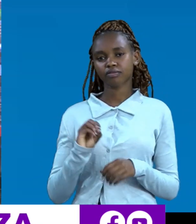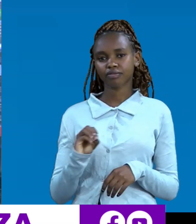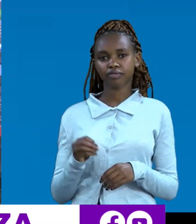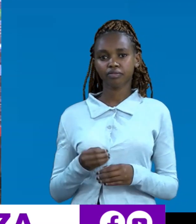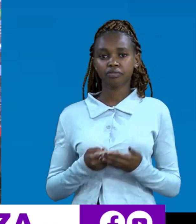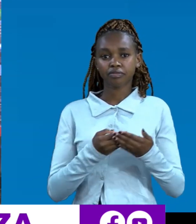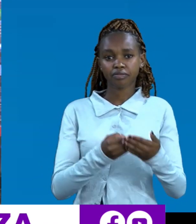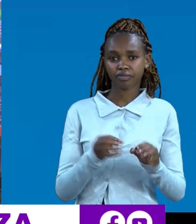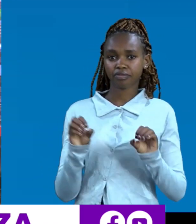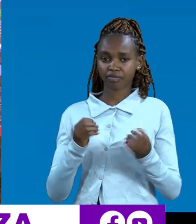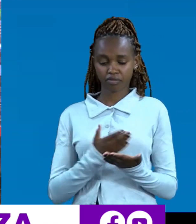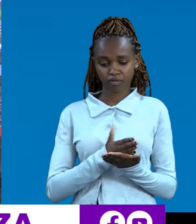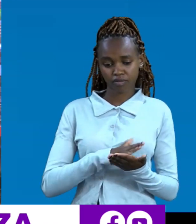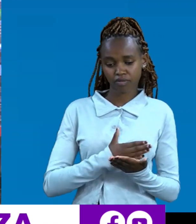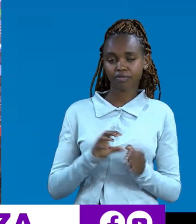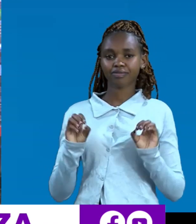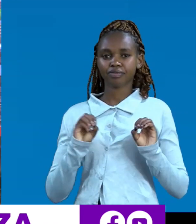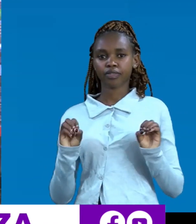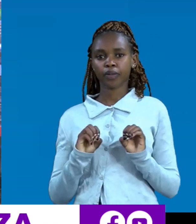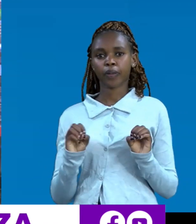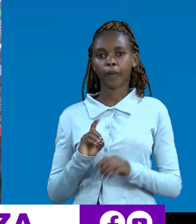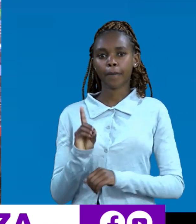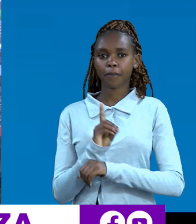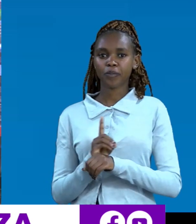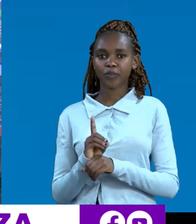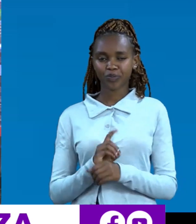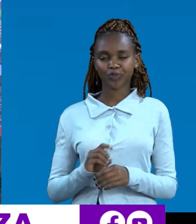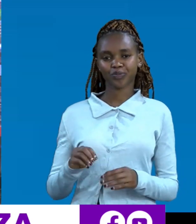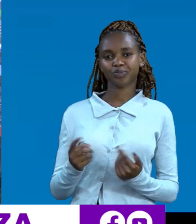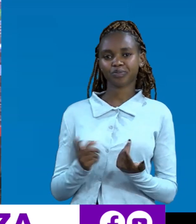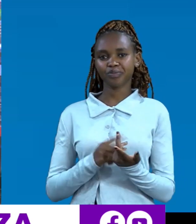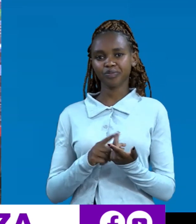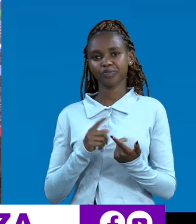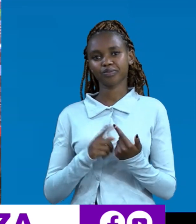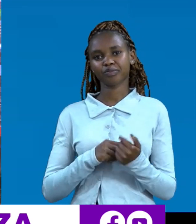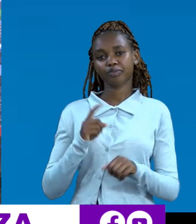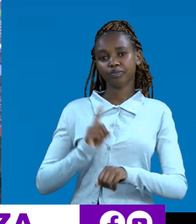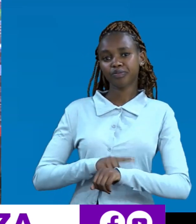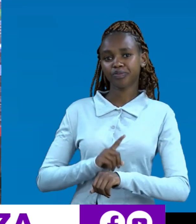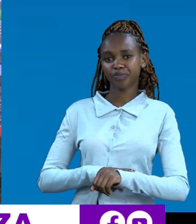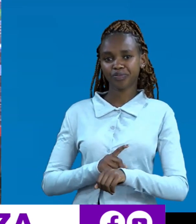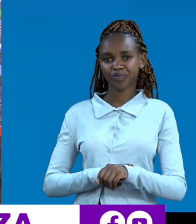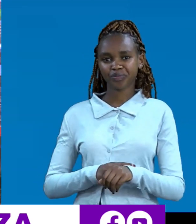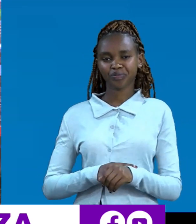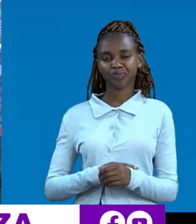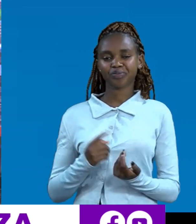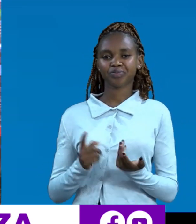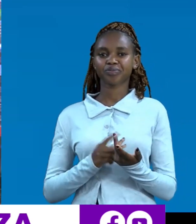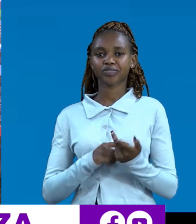anasaidiana, wazikuwa zinatolewa wakati wa maths. Nyewe mwalimu wa maths, nyewe. Mwalimu wa hesabu. Ndio hiyo